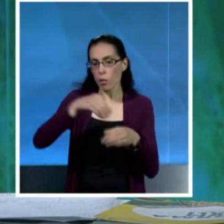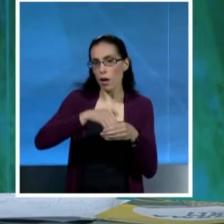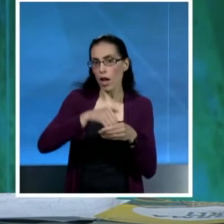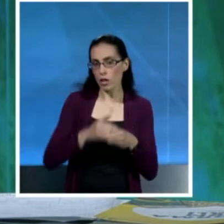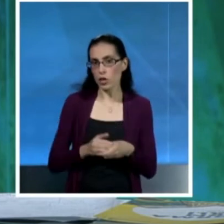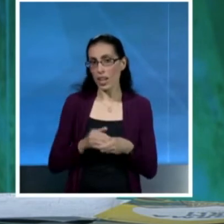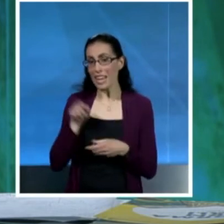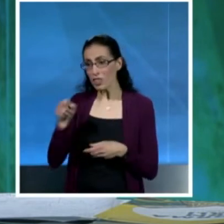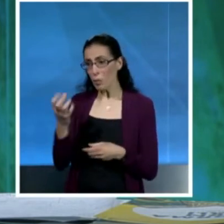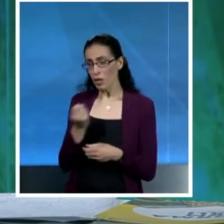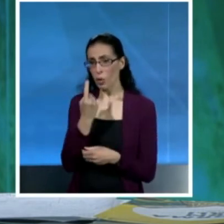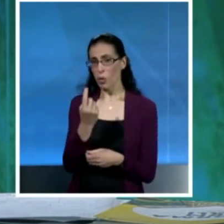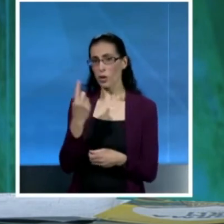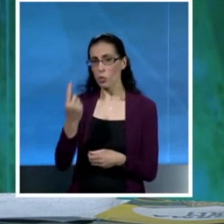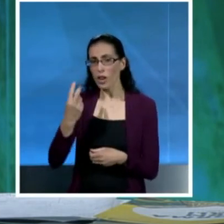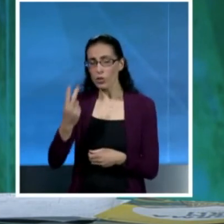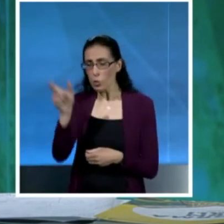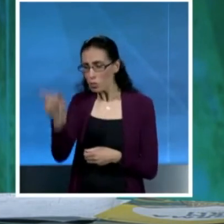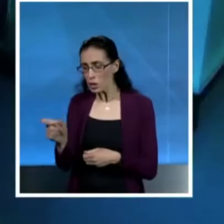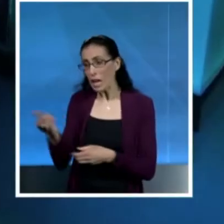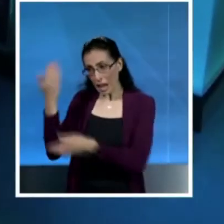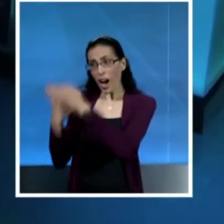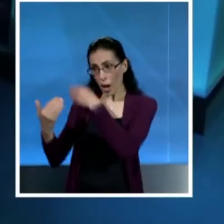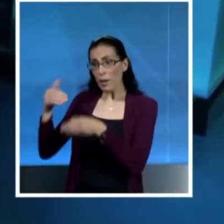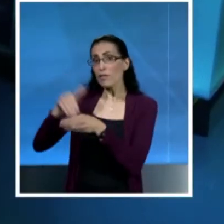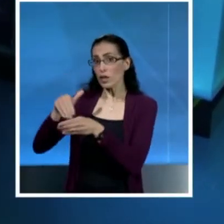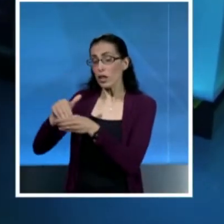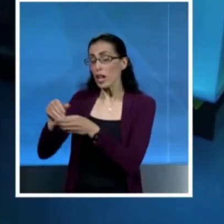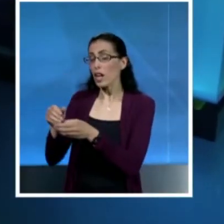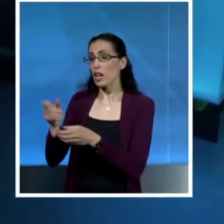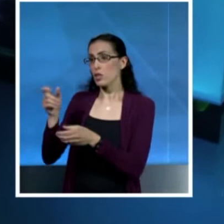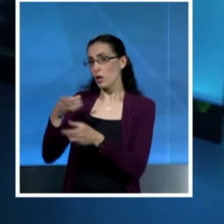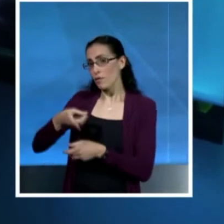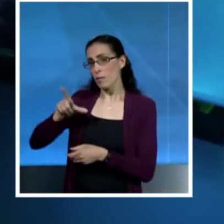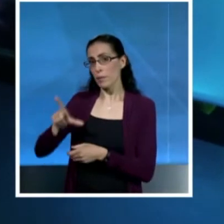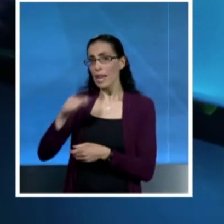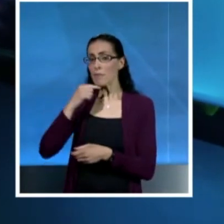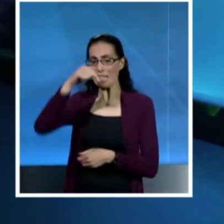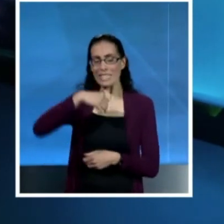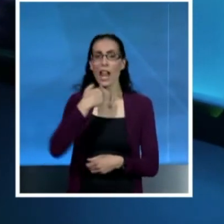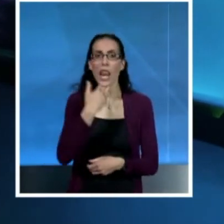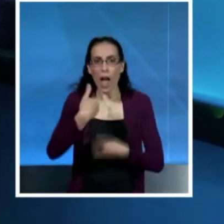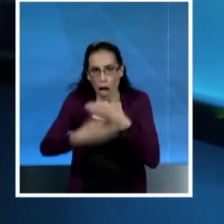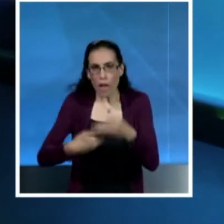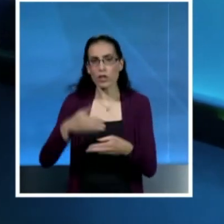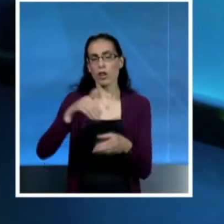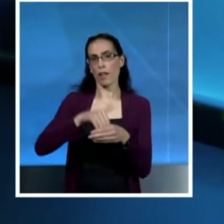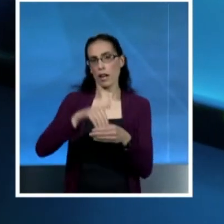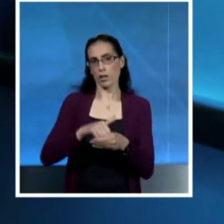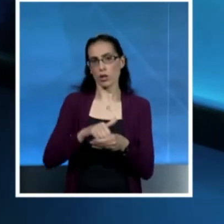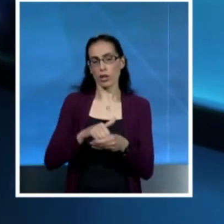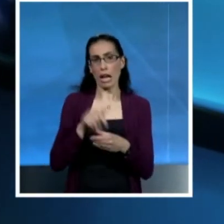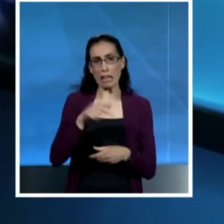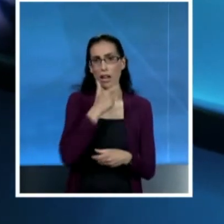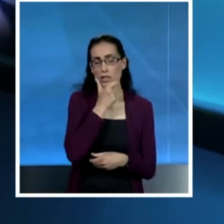utnax, fostom t-min sintki, il-kħin ru-konsillira il-li mux rħġen hħerġen ma'l-numru l-elezzjoni tal-konsillu lokali. Tis